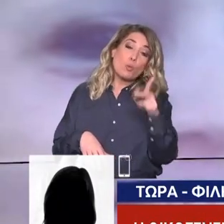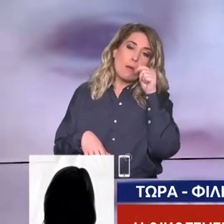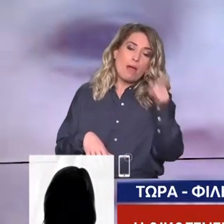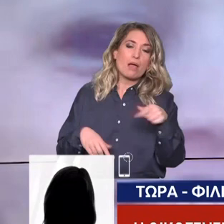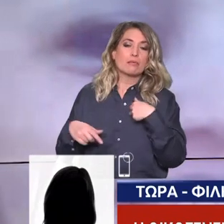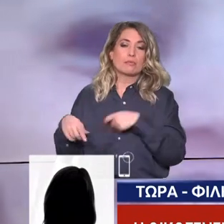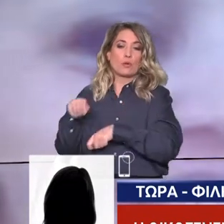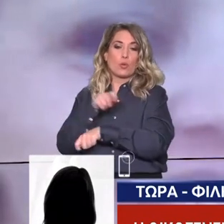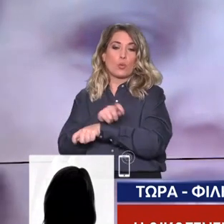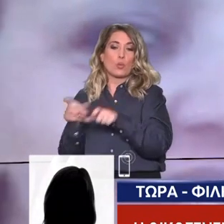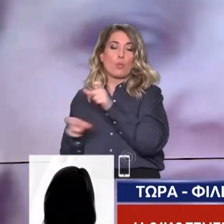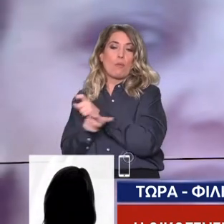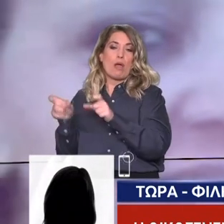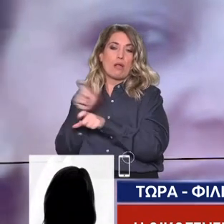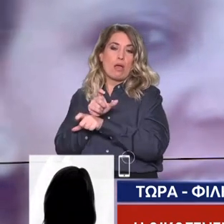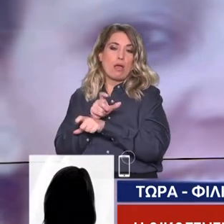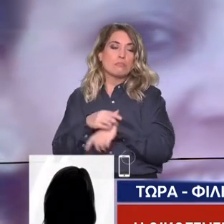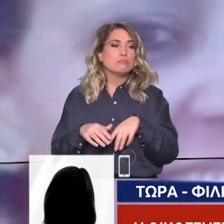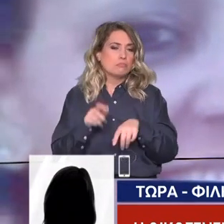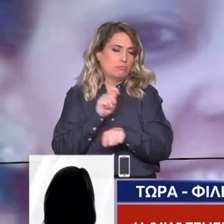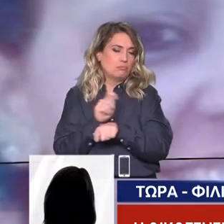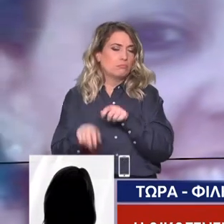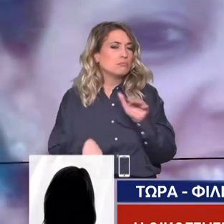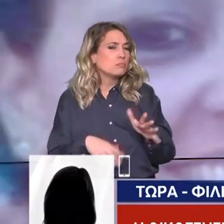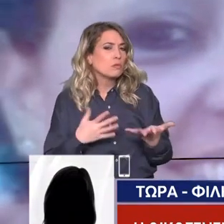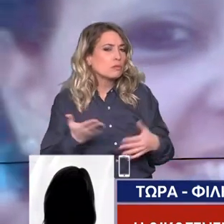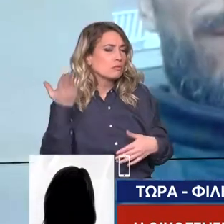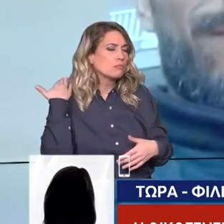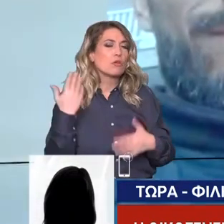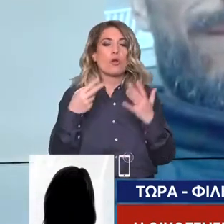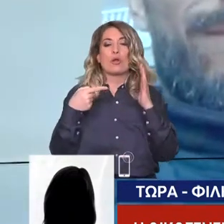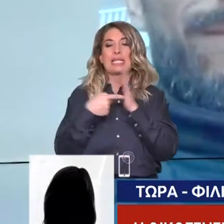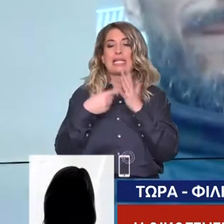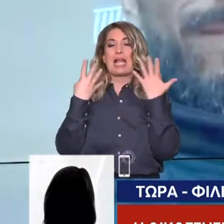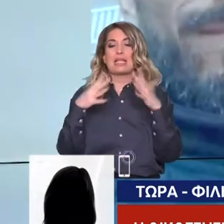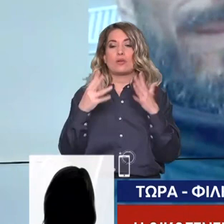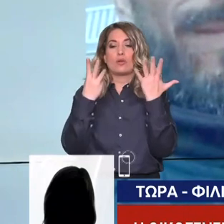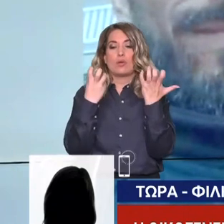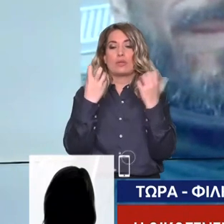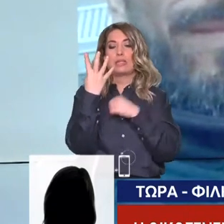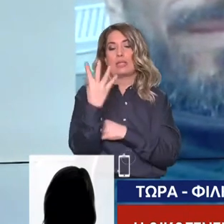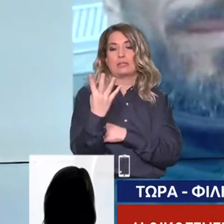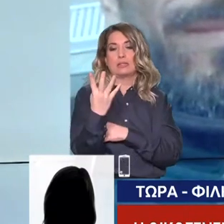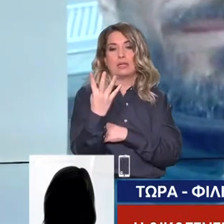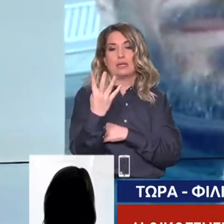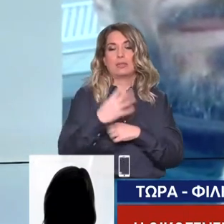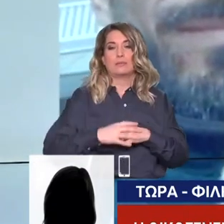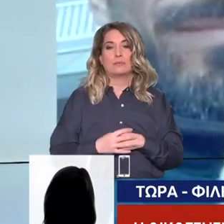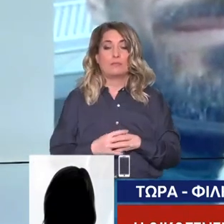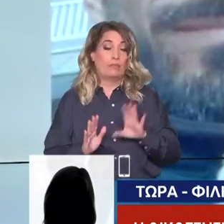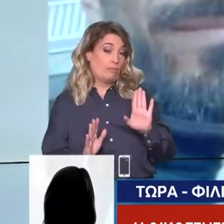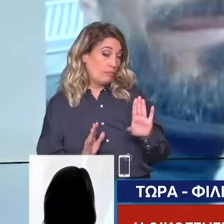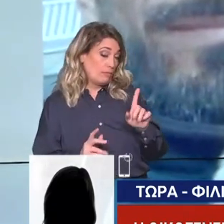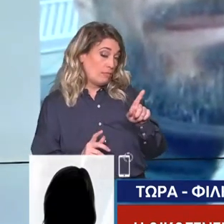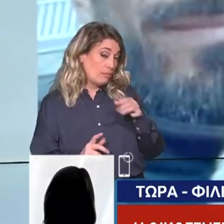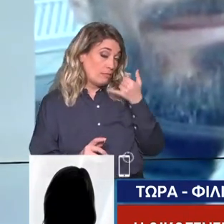Πότε παντρεύτηκαν, ποια χρονιά? Το 84. Το 84. Μιλάω για τους γονείς του. Για